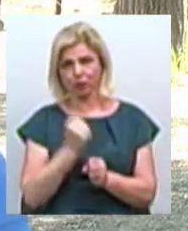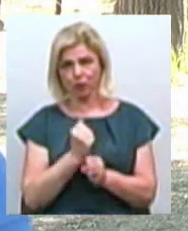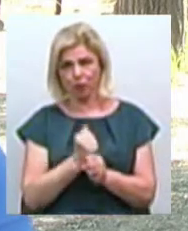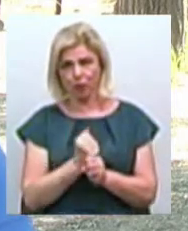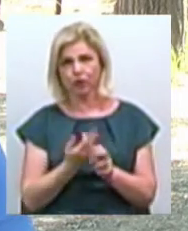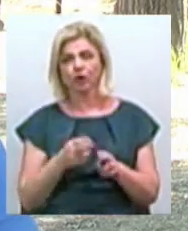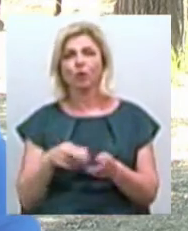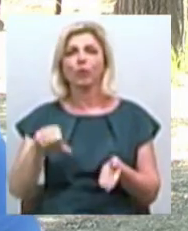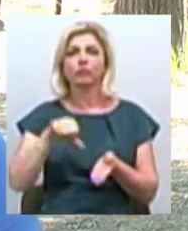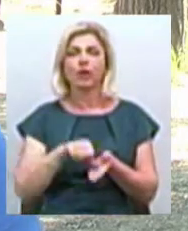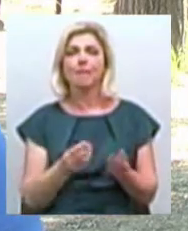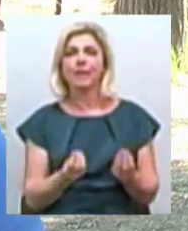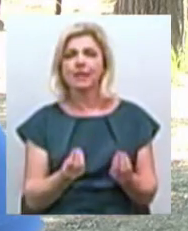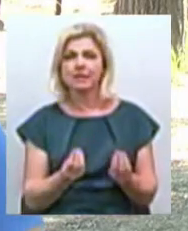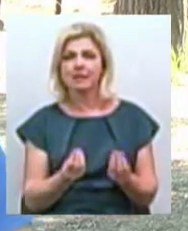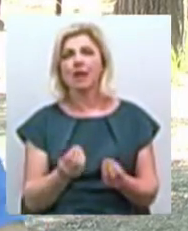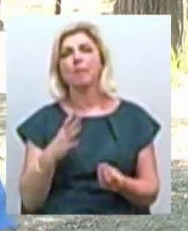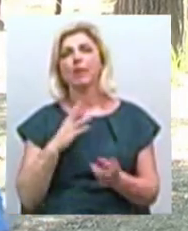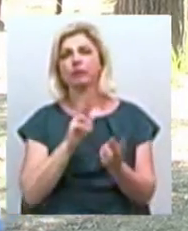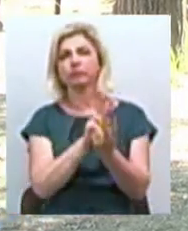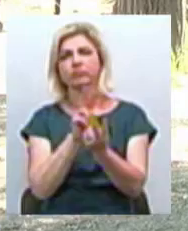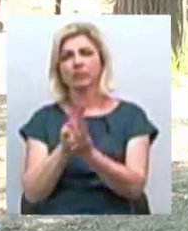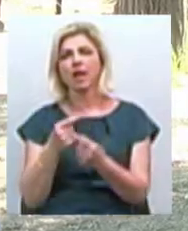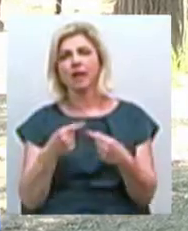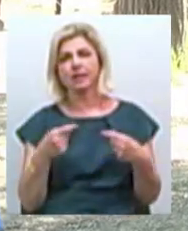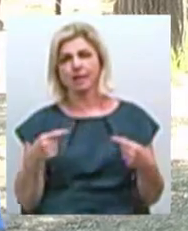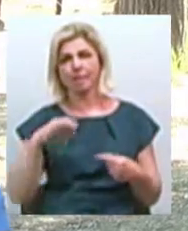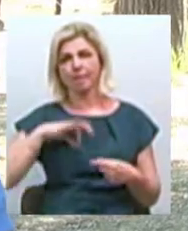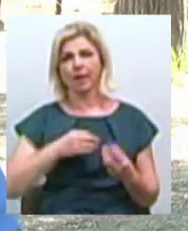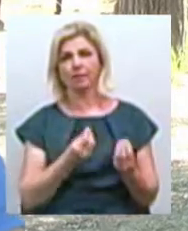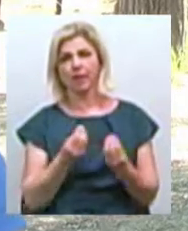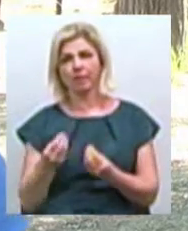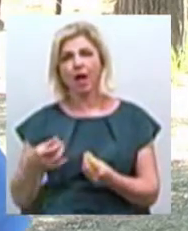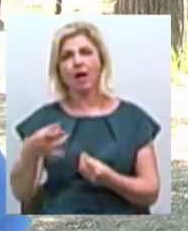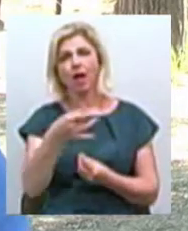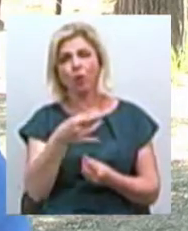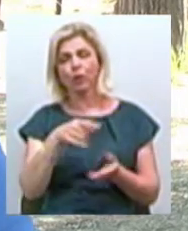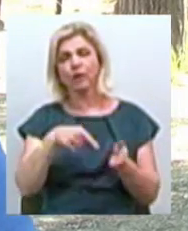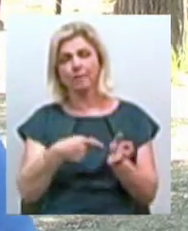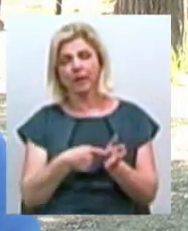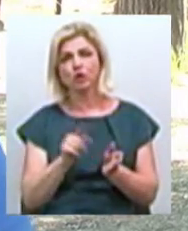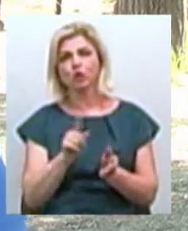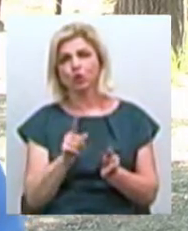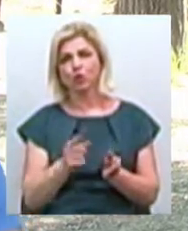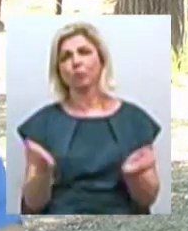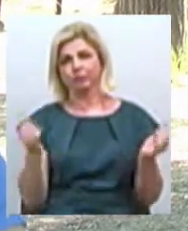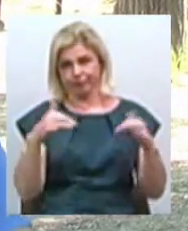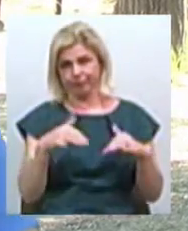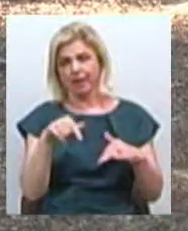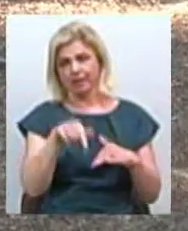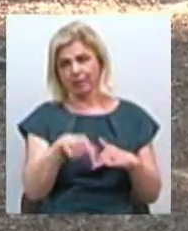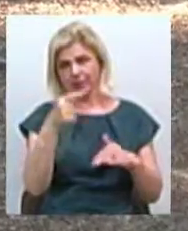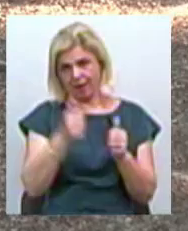залучали бізнес, ми ходили на зустрічі з різними підприємцями району і міста, аби гуртувати їх навколо ідеї